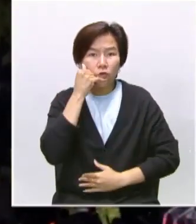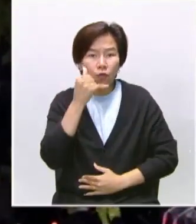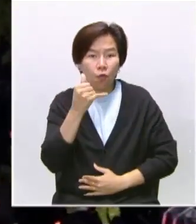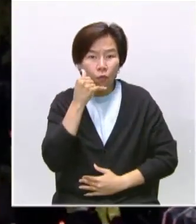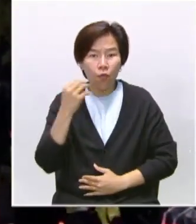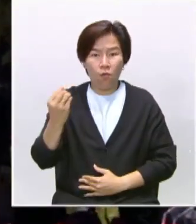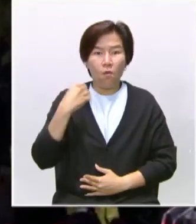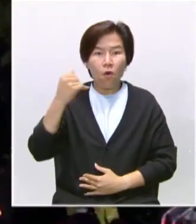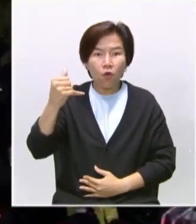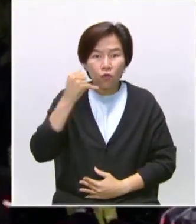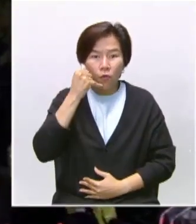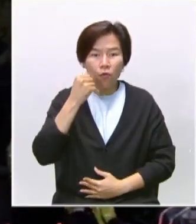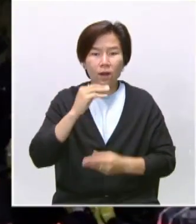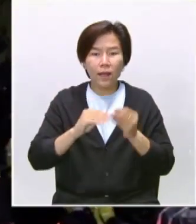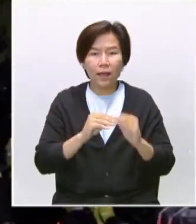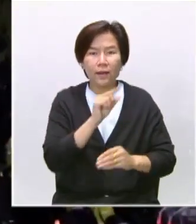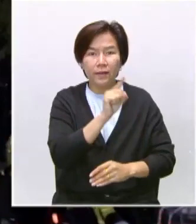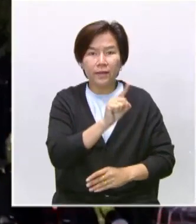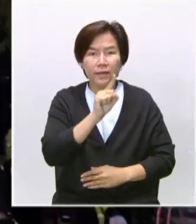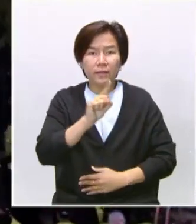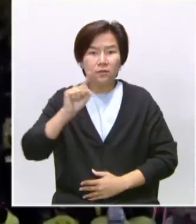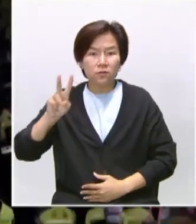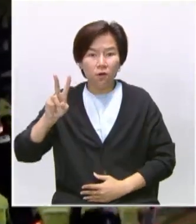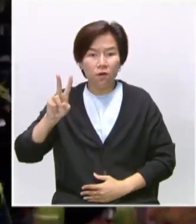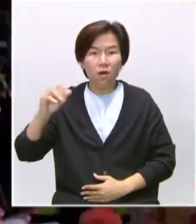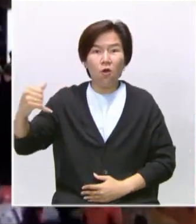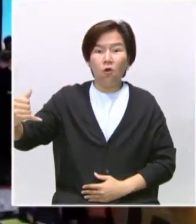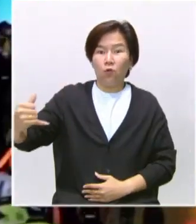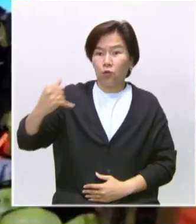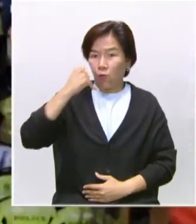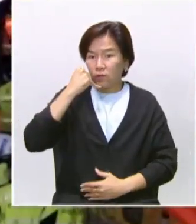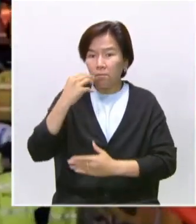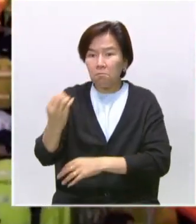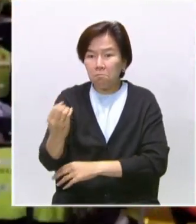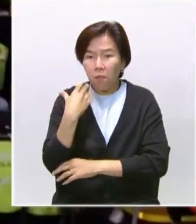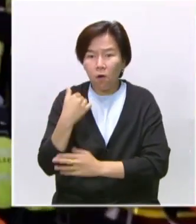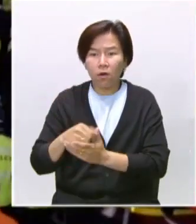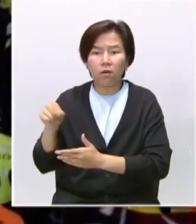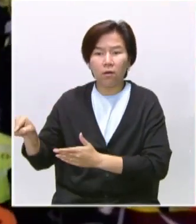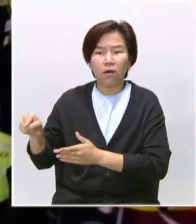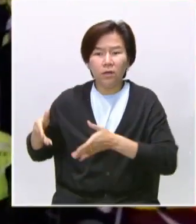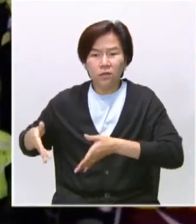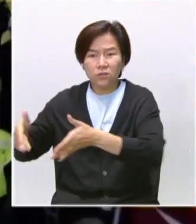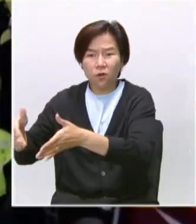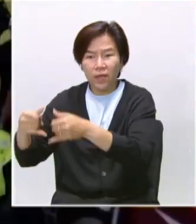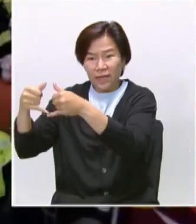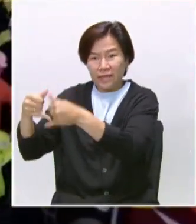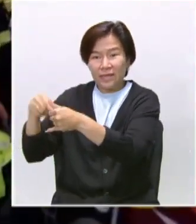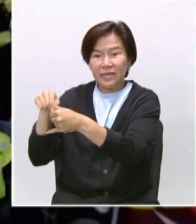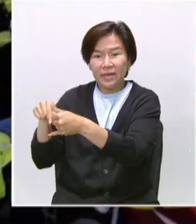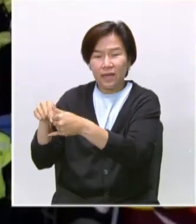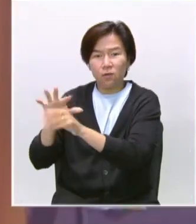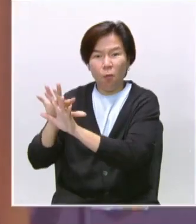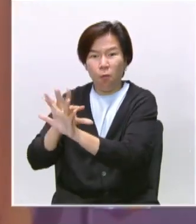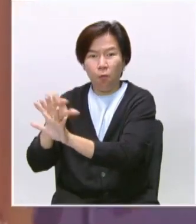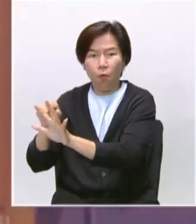แจ้งเหตุด่วนเหตุร้ายในเกาหลีใต้112พบว่าโทรศัพท์สายแรกที่แจ้งเหตุเกี่ยวกับอีแทวอนคือเวลา